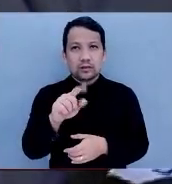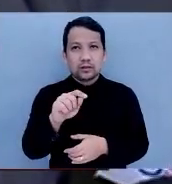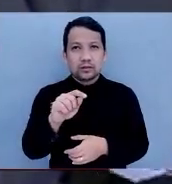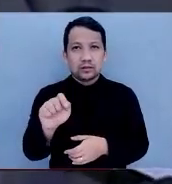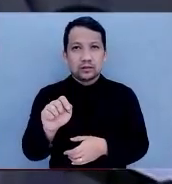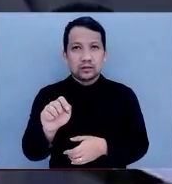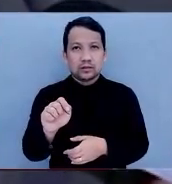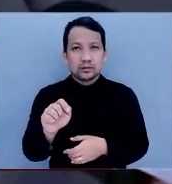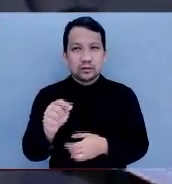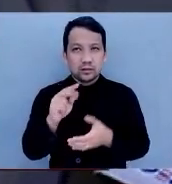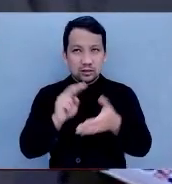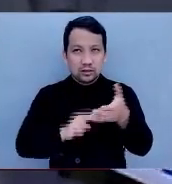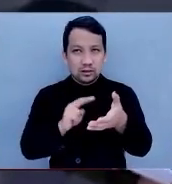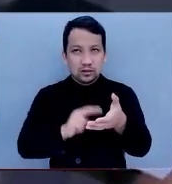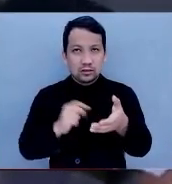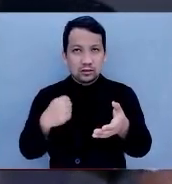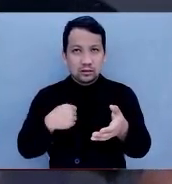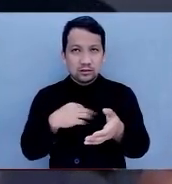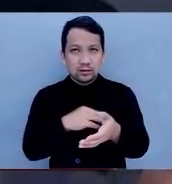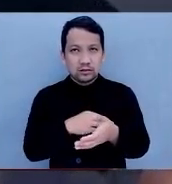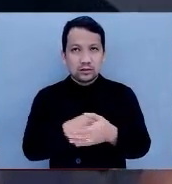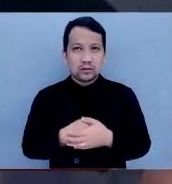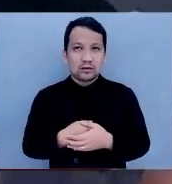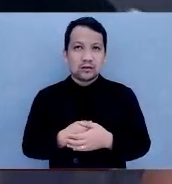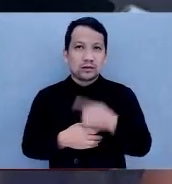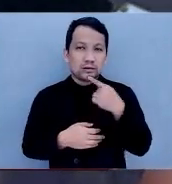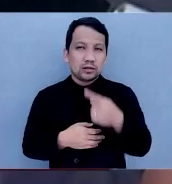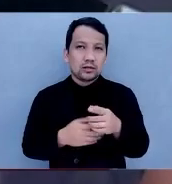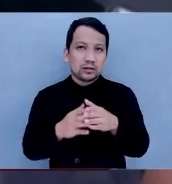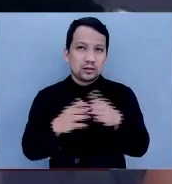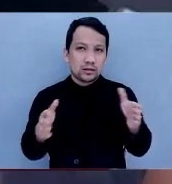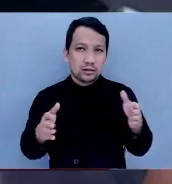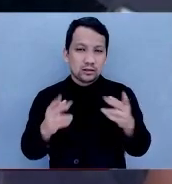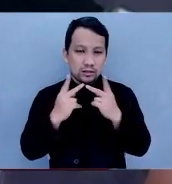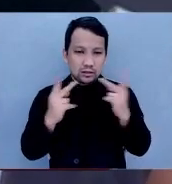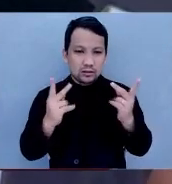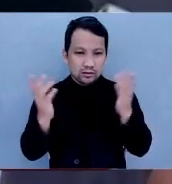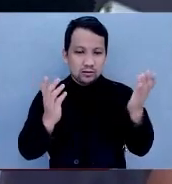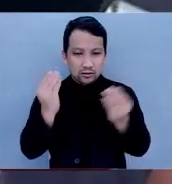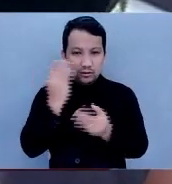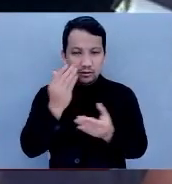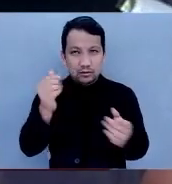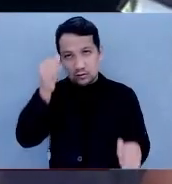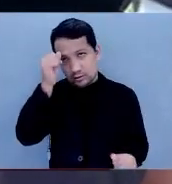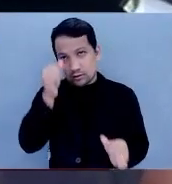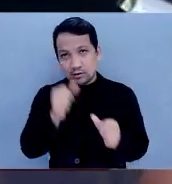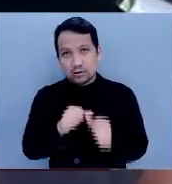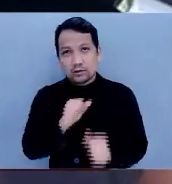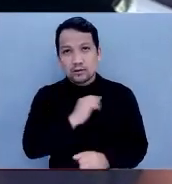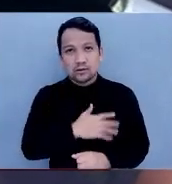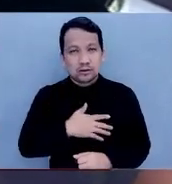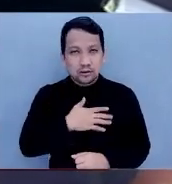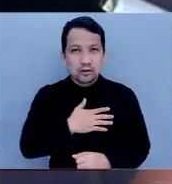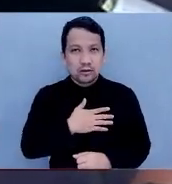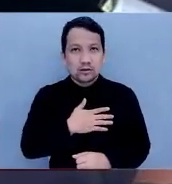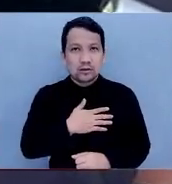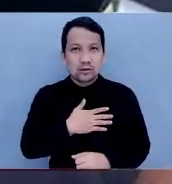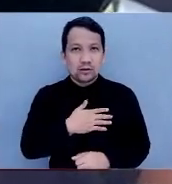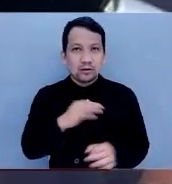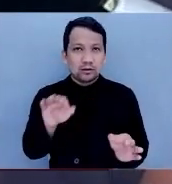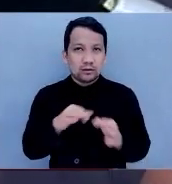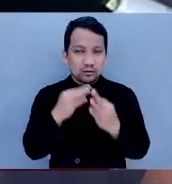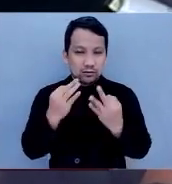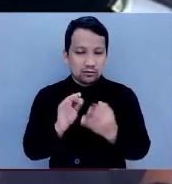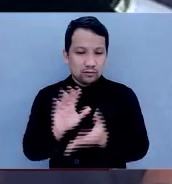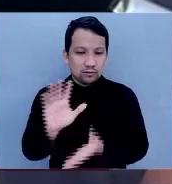na binasa ng isa nilang staff his great work as a public servant will always be remembered and appreciated as a family man he